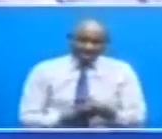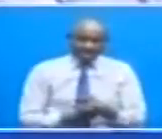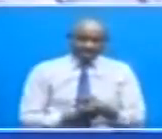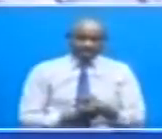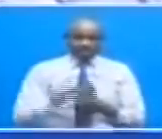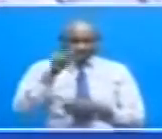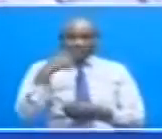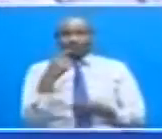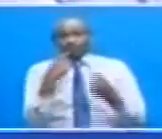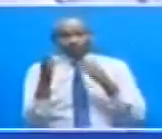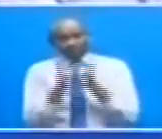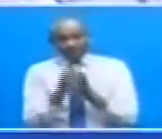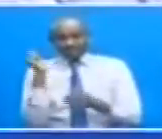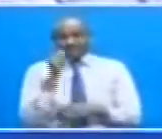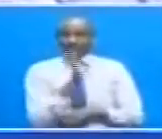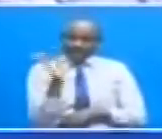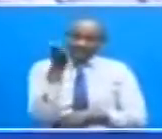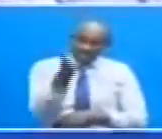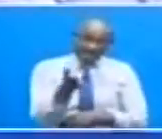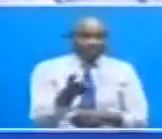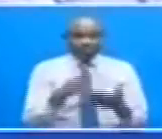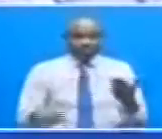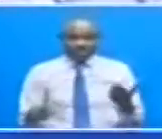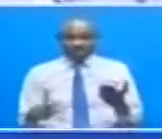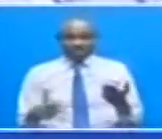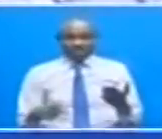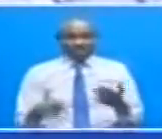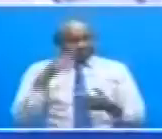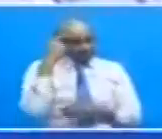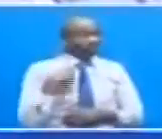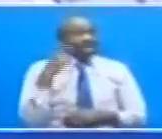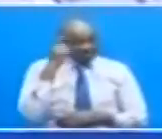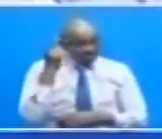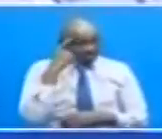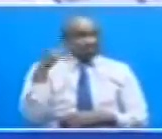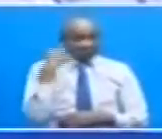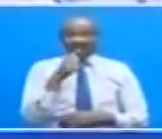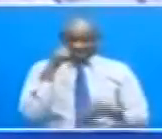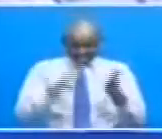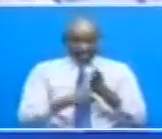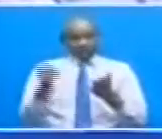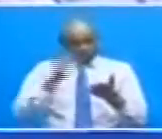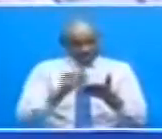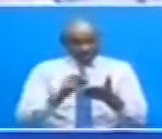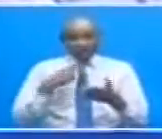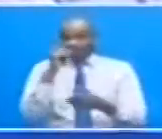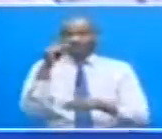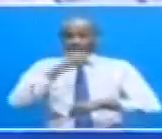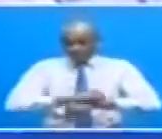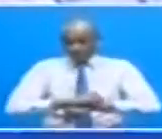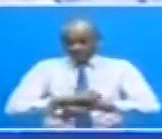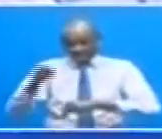mambo yapi ambayo mlimpelekea Rais Obama kwa ajili manake nakumbuka kwamba kuna barua ambayo mlikuwa mmetoka katika shule moja